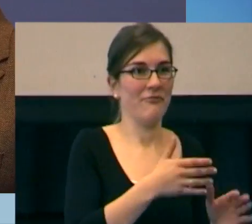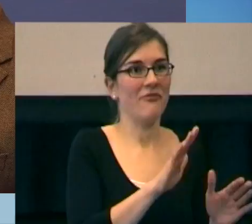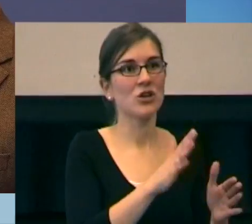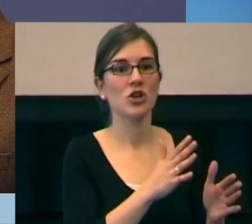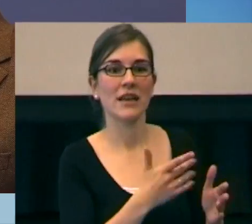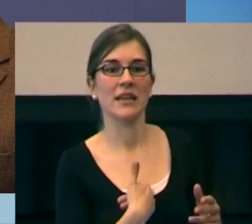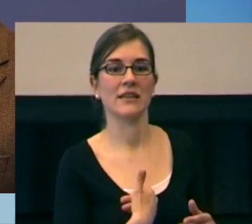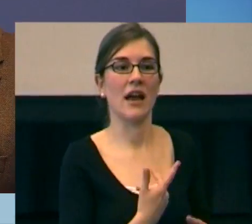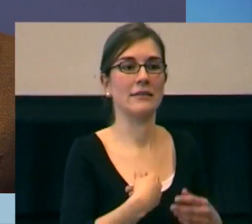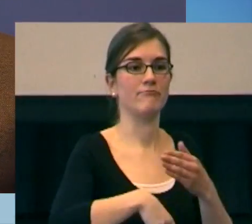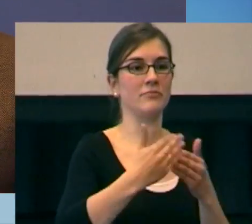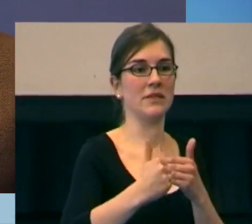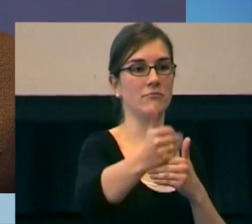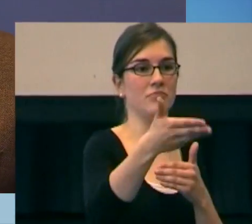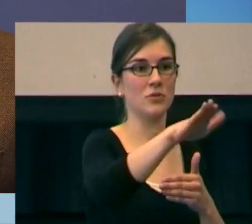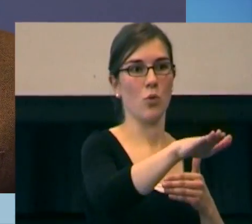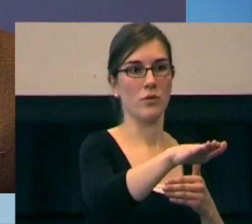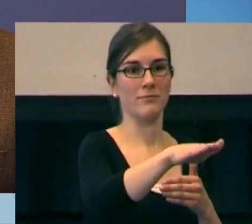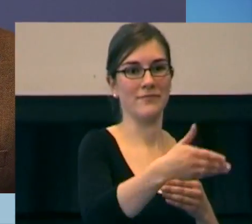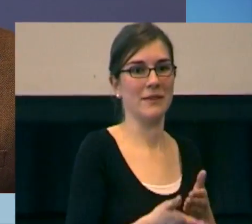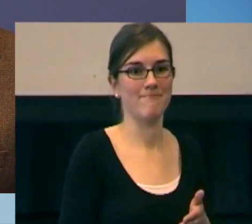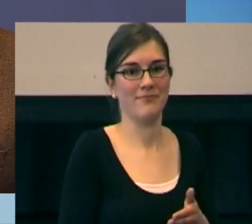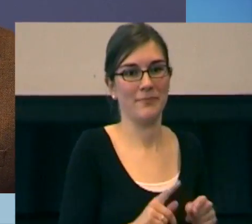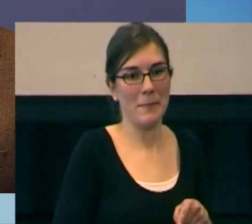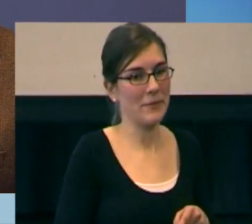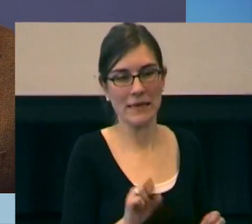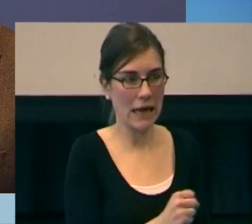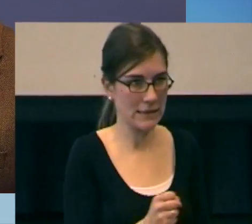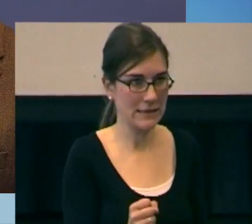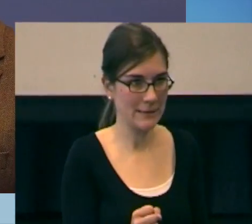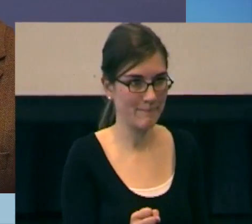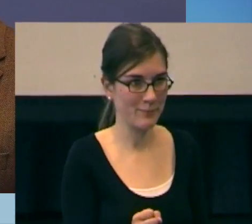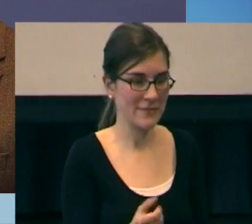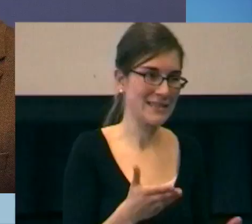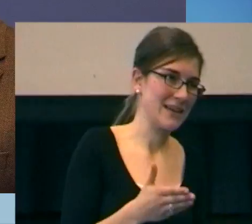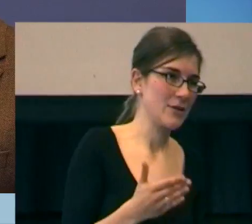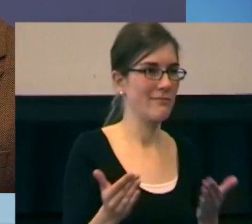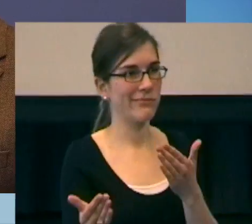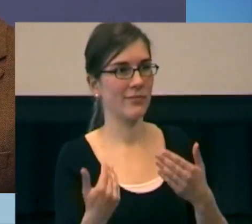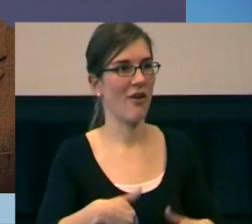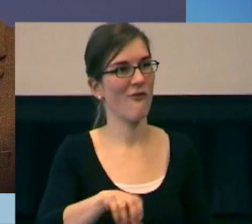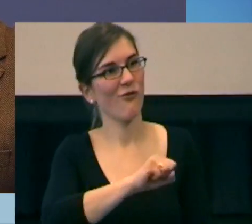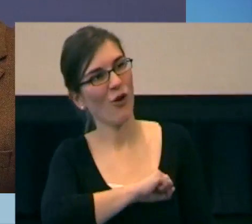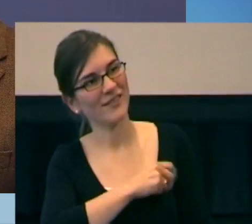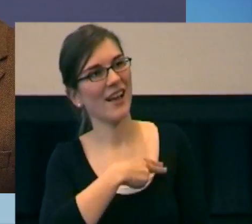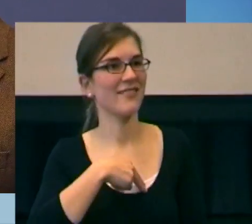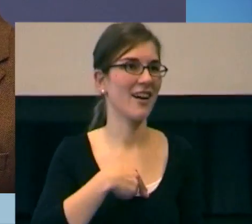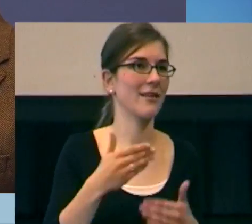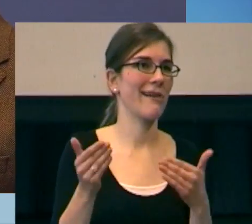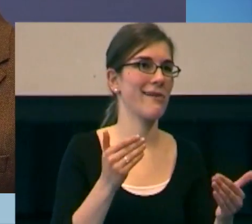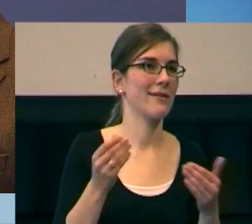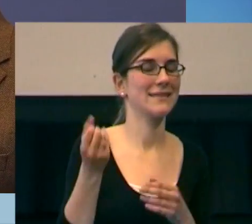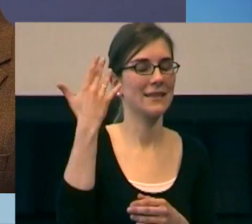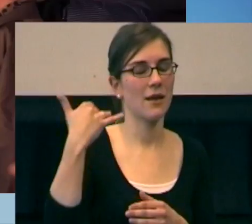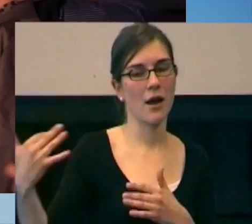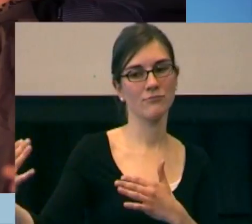Deswegen ist also jede dieser Methoden mit Vor- und Nachteilen behaftet. Klar, die Brachytherapie und die